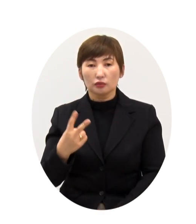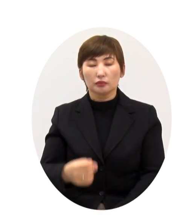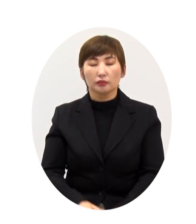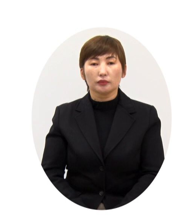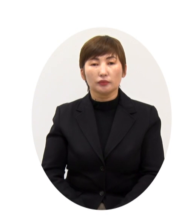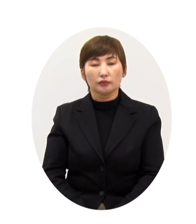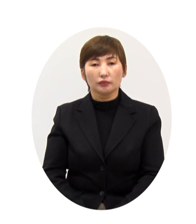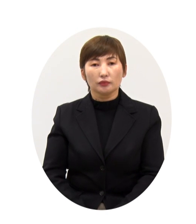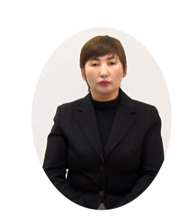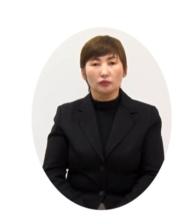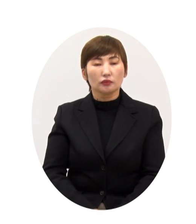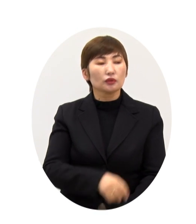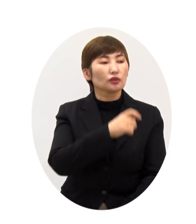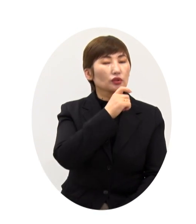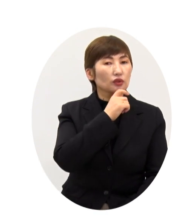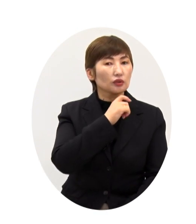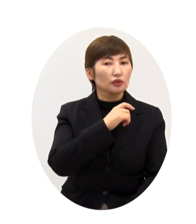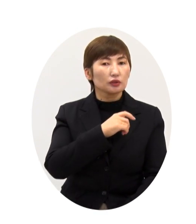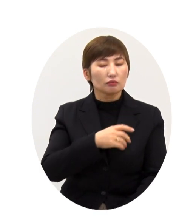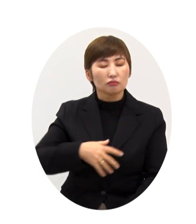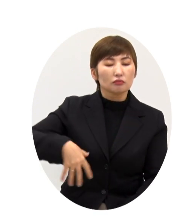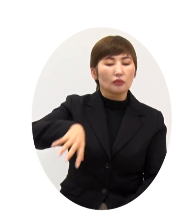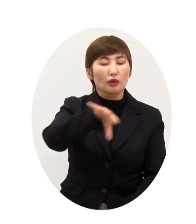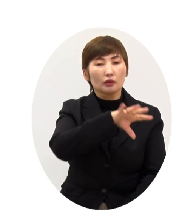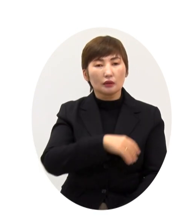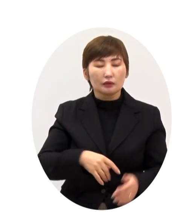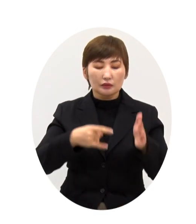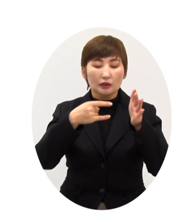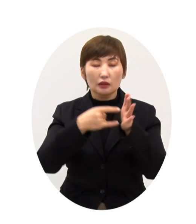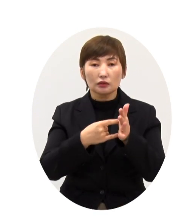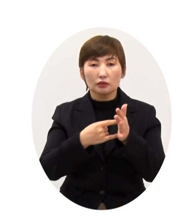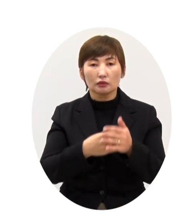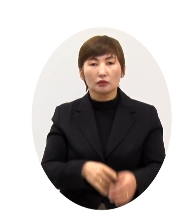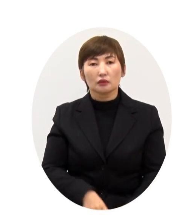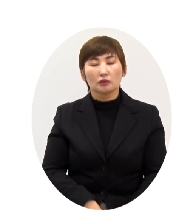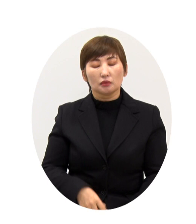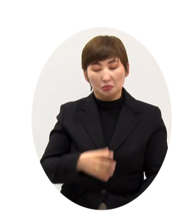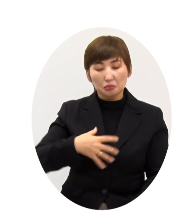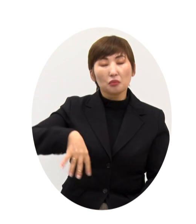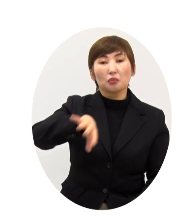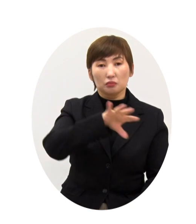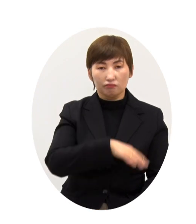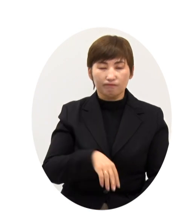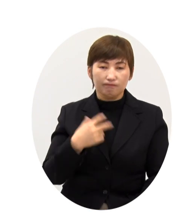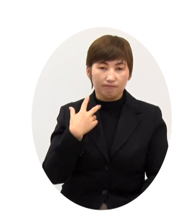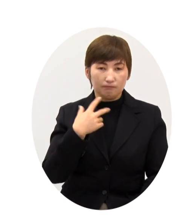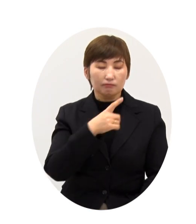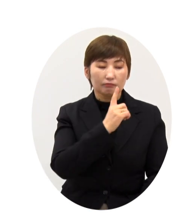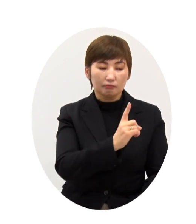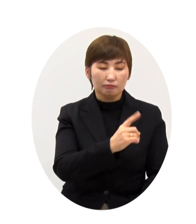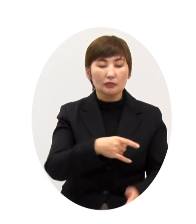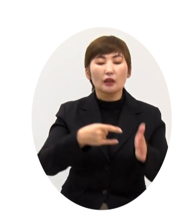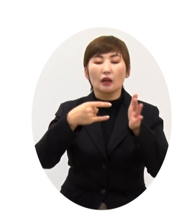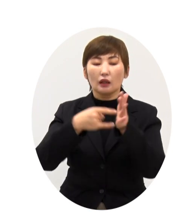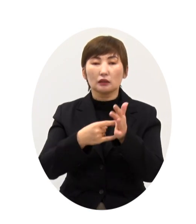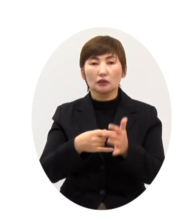харьцаатай байдаг юм байна. За хөх өнгөтэй хэсгийг бүх хэсэгтэй нь харьцуулбал за бүх хэсэгтэй гэсэн учраас